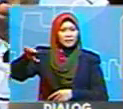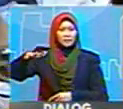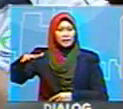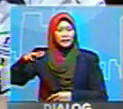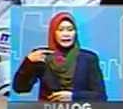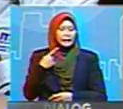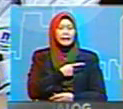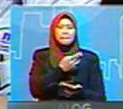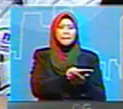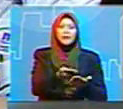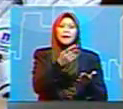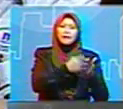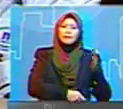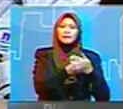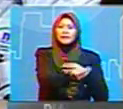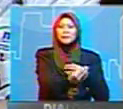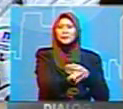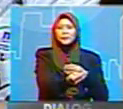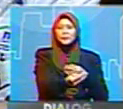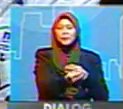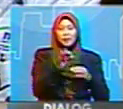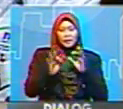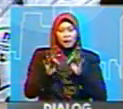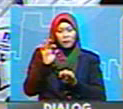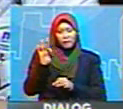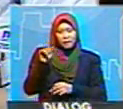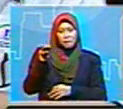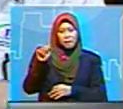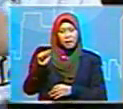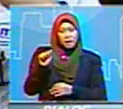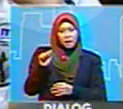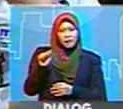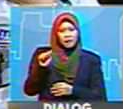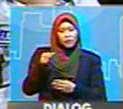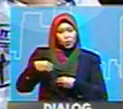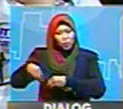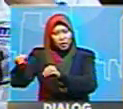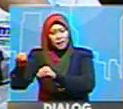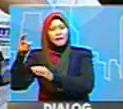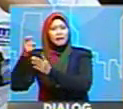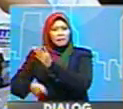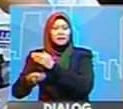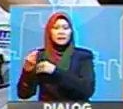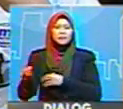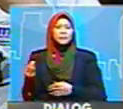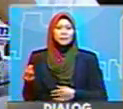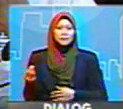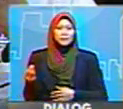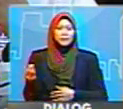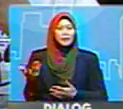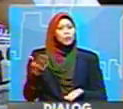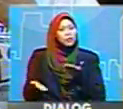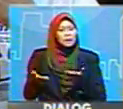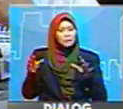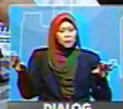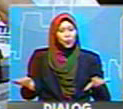harga rendah sebab kita tahu kalau F jual dia akan dia akan menjual dengan harga rendah tetapi kalau kita nak jadikan perkara